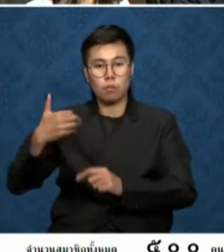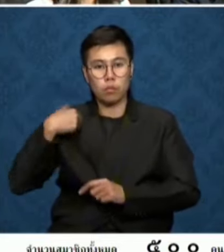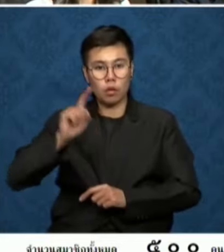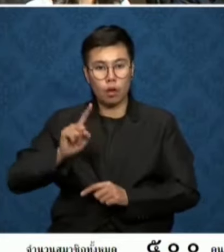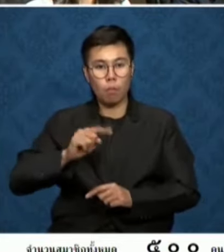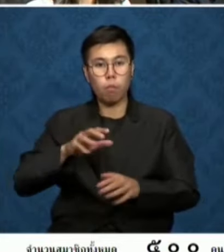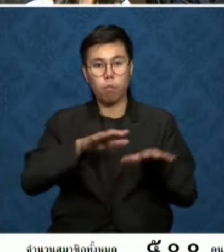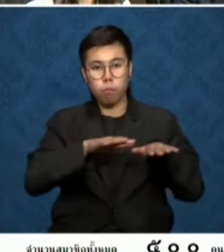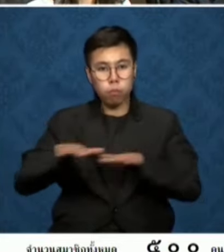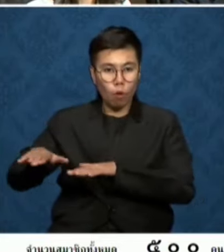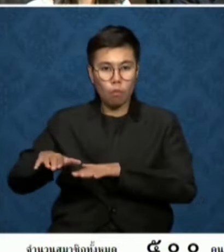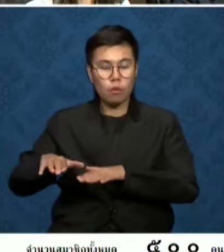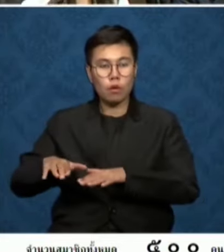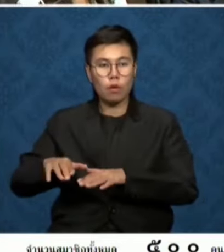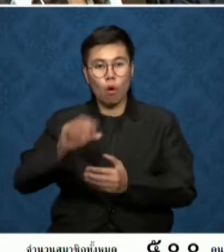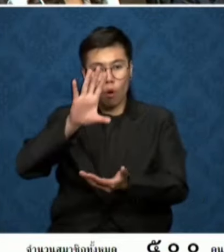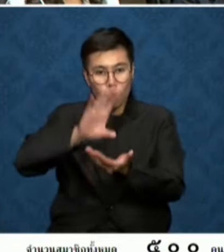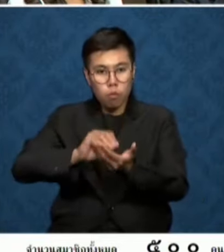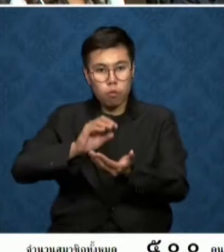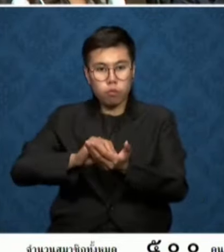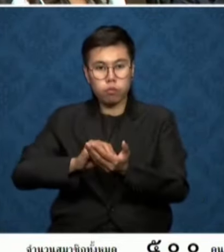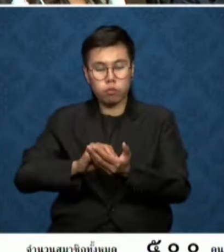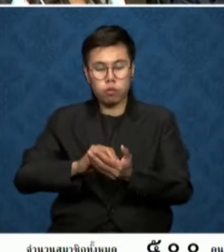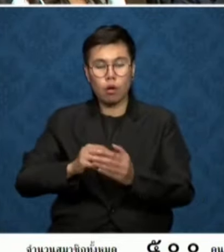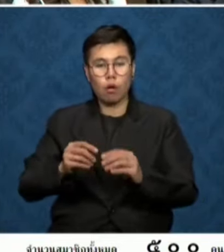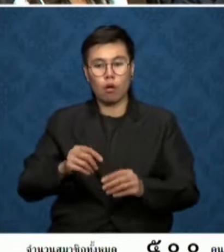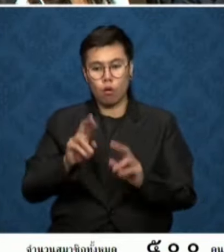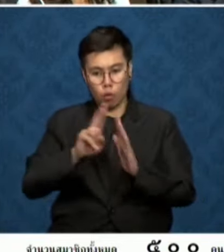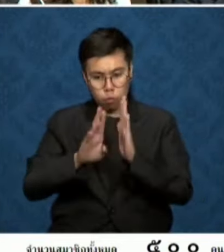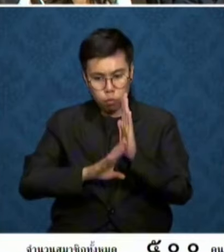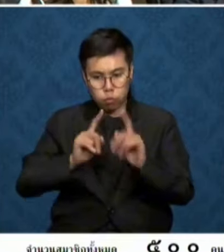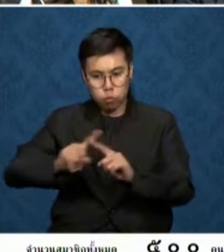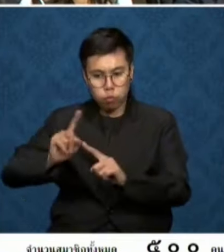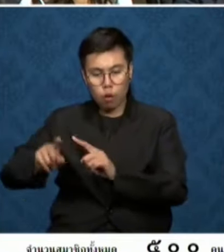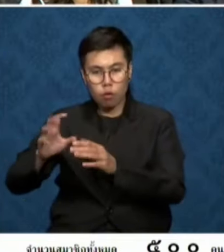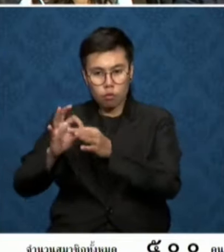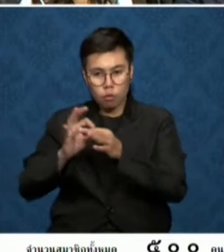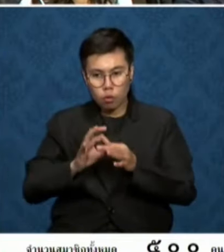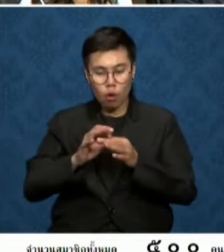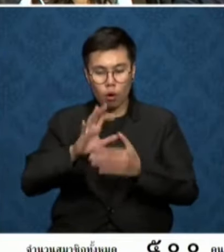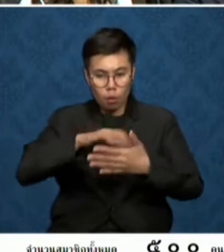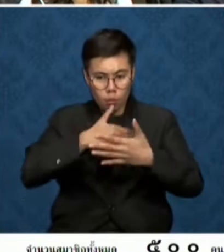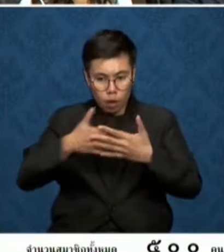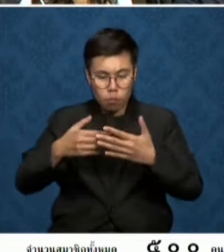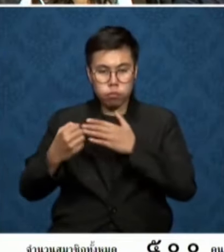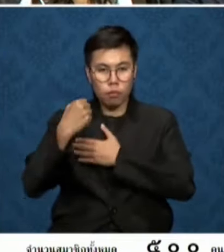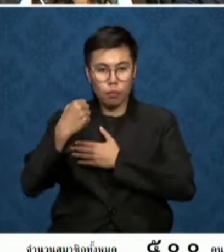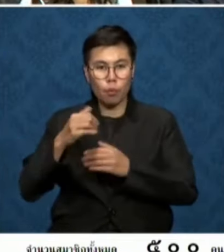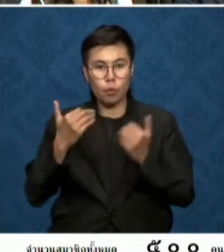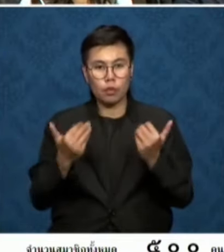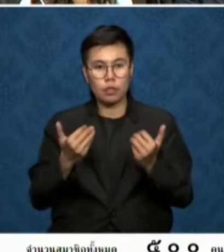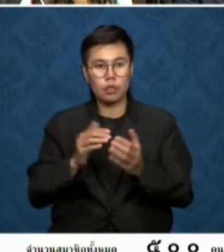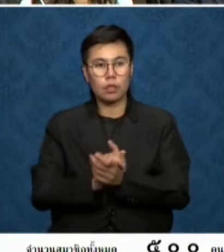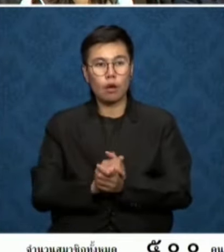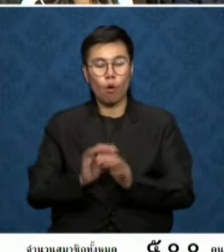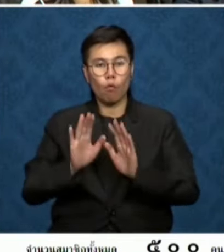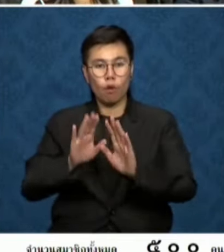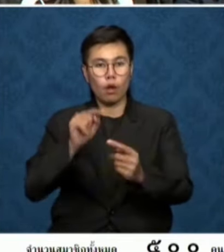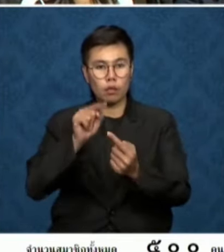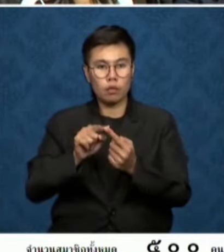รียมข้อมูลมีการเตรียมระบบต่างๆให้สอดคล้องกับแผนพลังงานชาติค่ะท่านประธานวันนี้ก็ต้องฝ